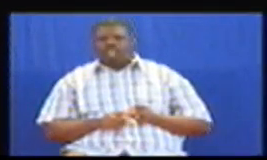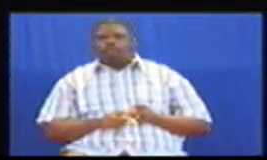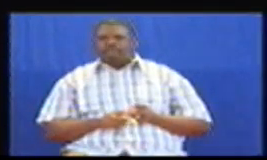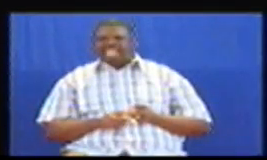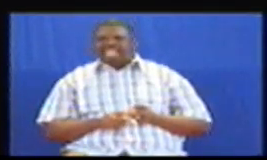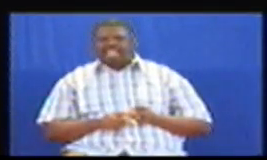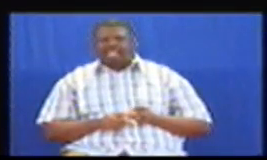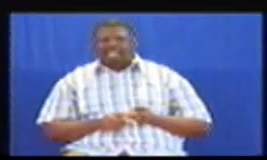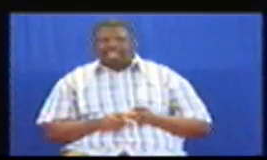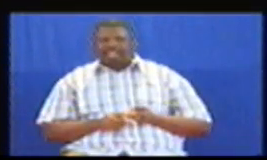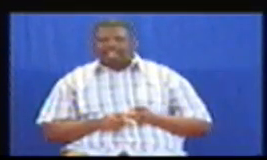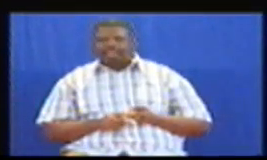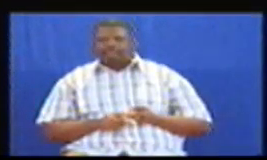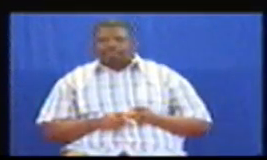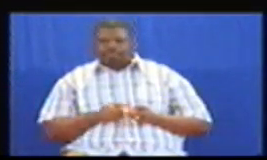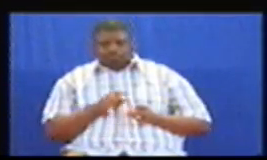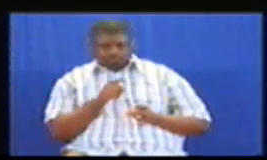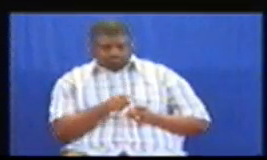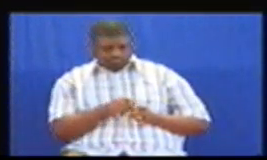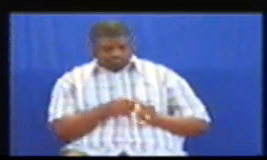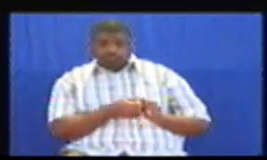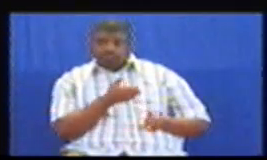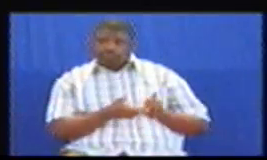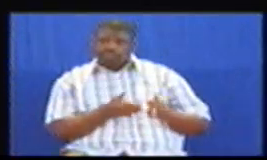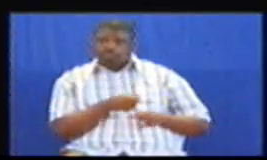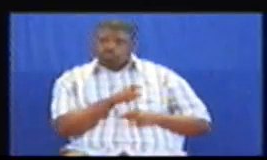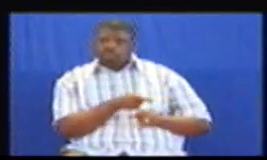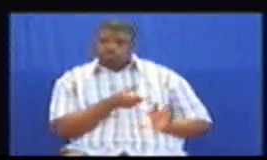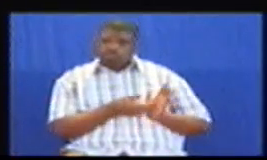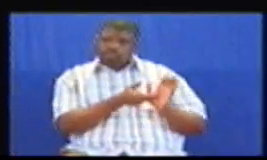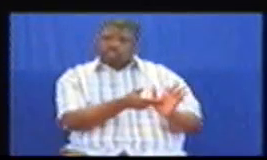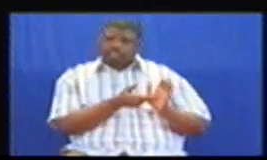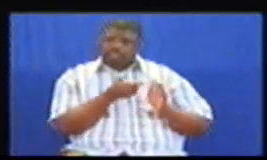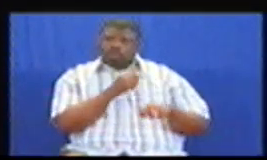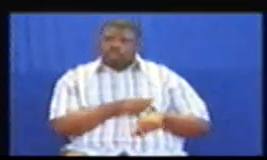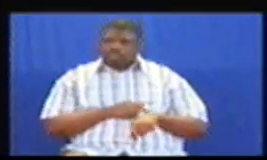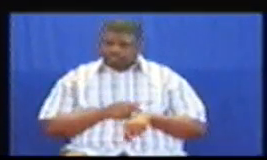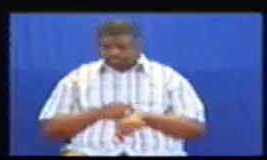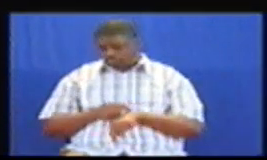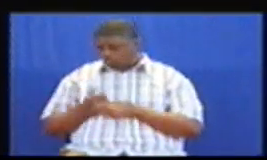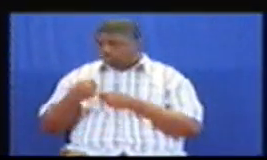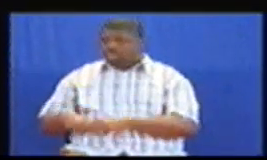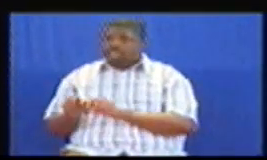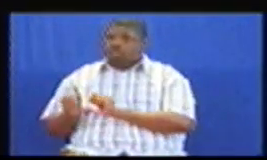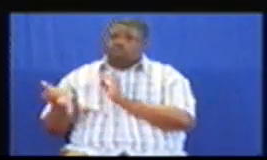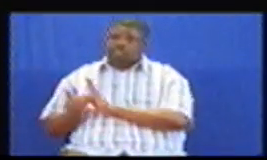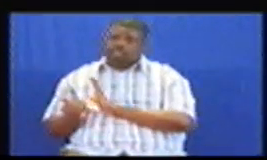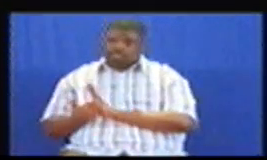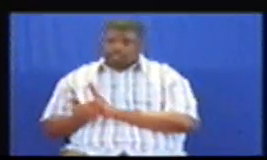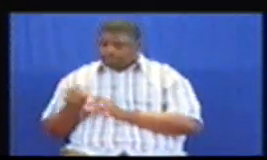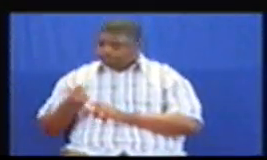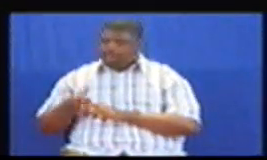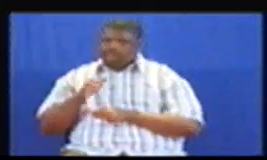changamoto huwa zinajionesha wakati wa utekelezaji wa sheria, na tumeisema hii mara